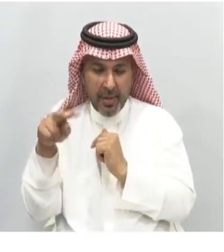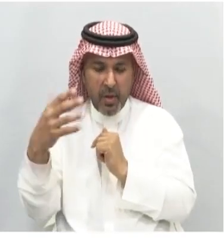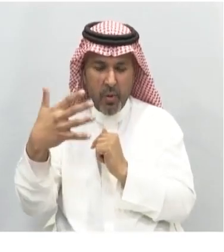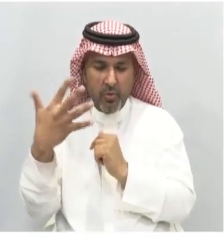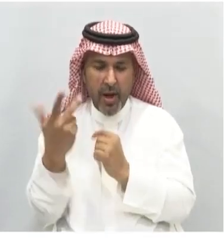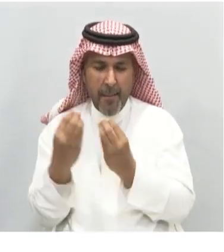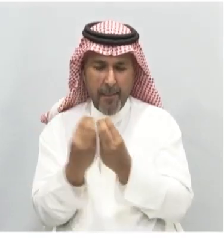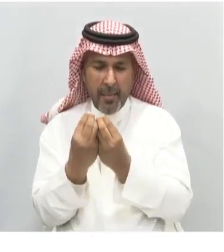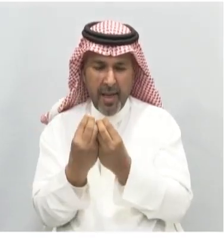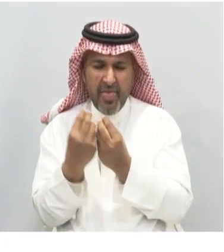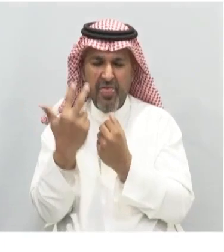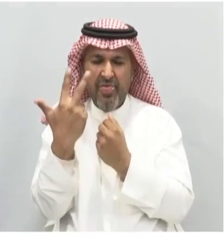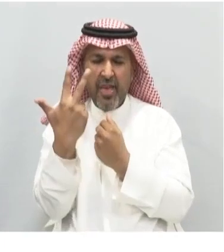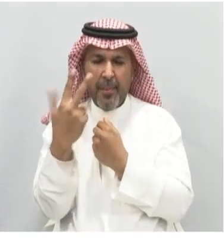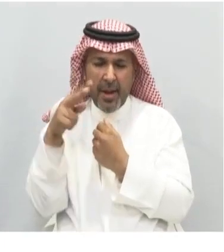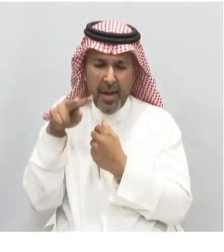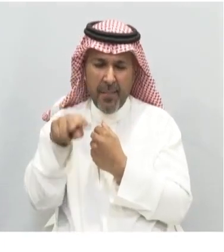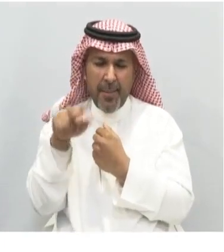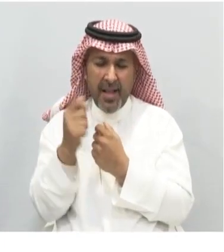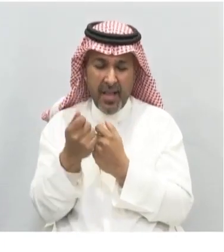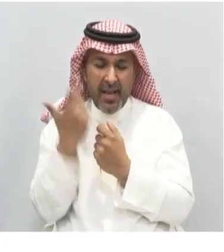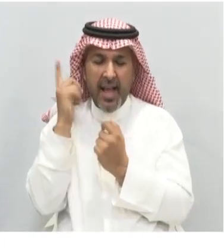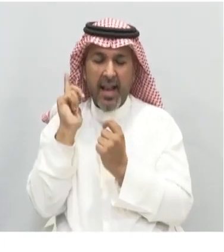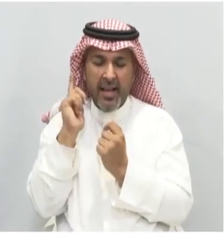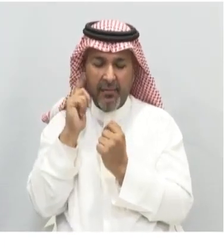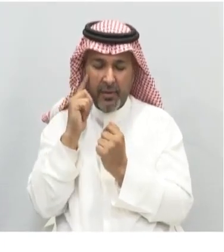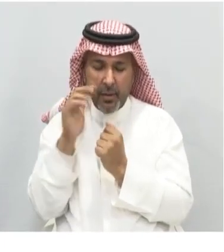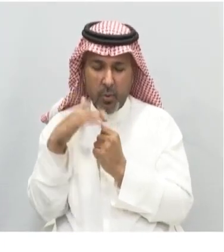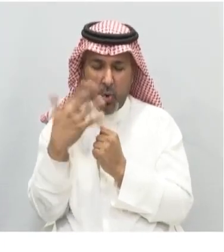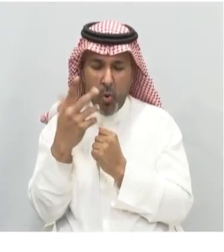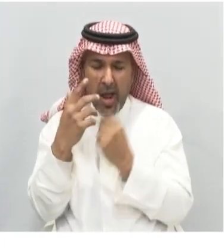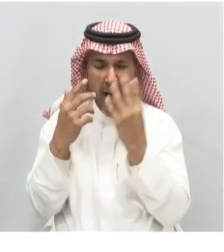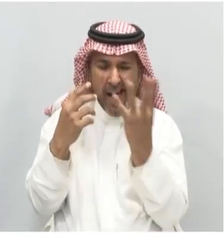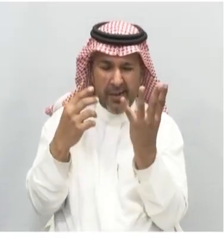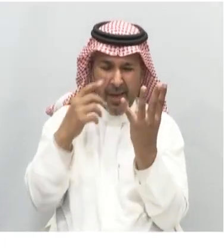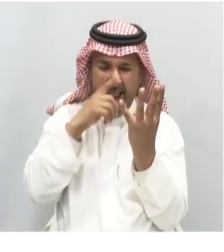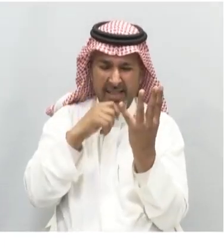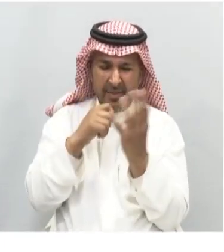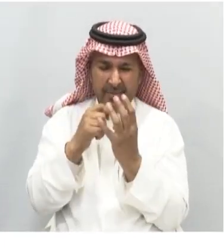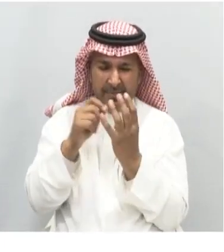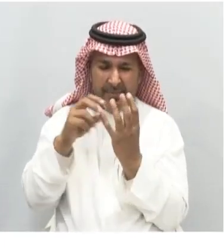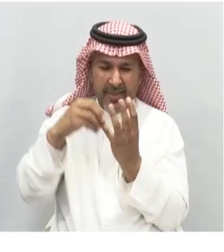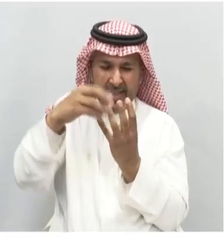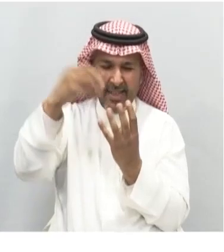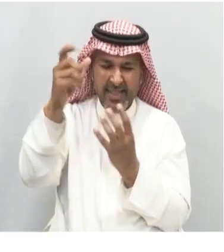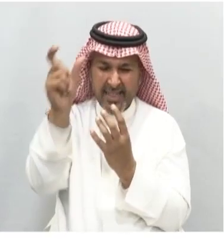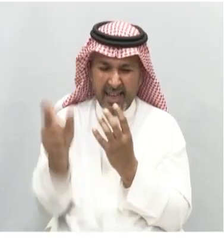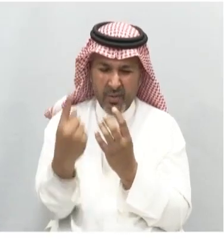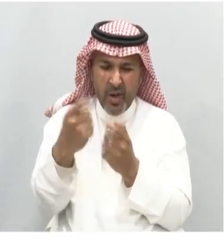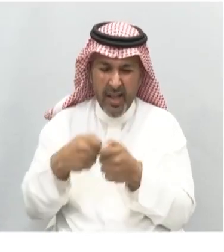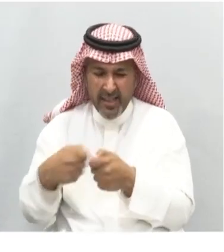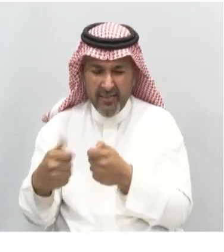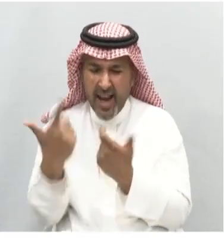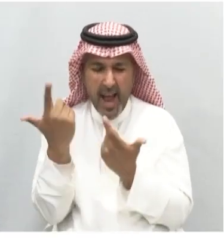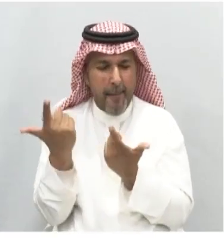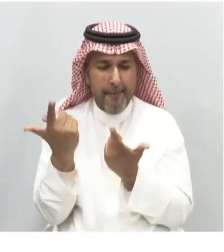هي 800 ريال بارك الله فيكم ولكن المطلوب هنا يقول كم تكلفه النزهه للشخص